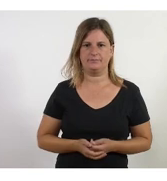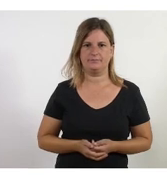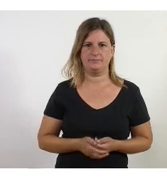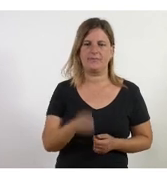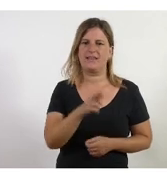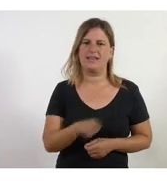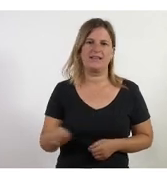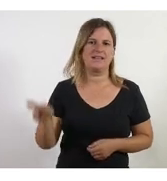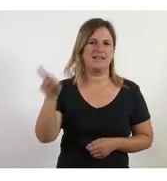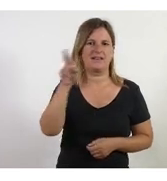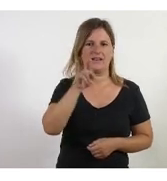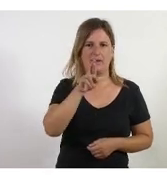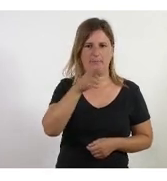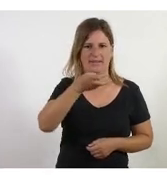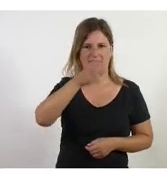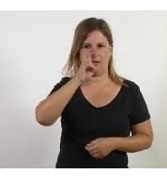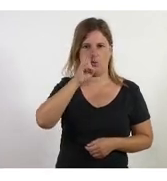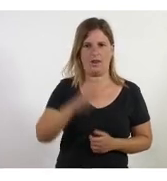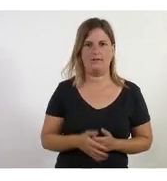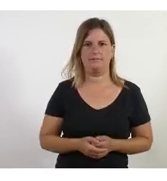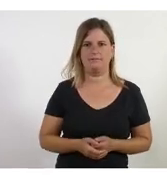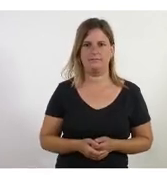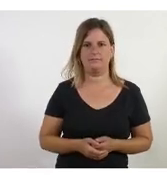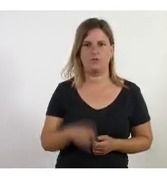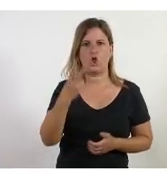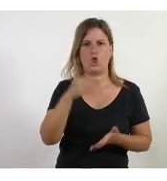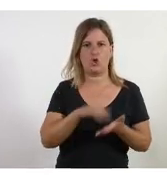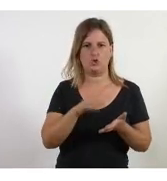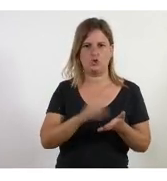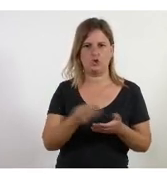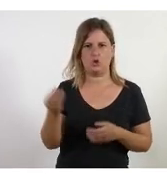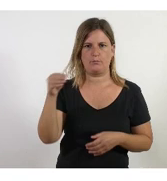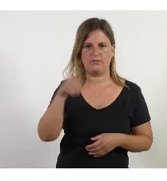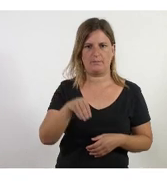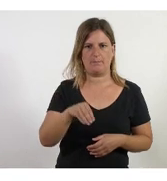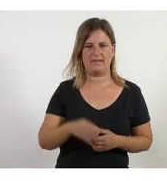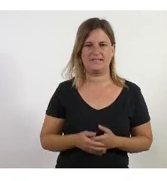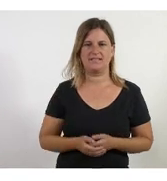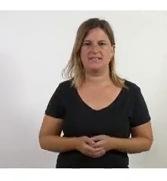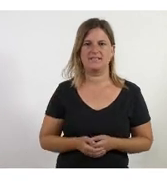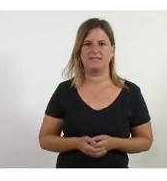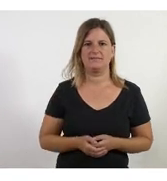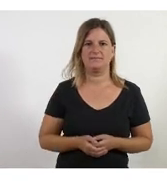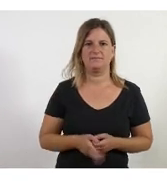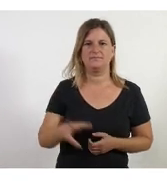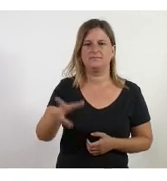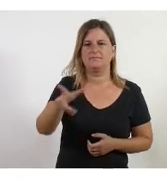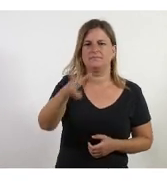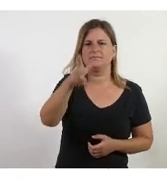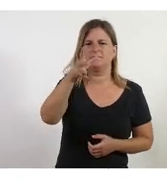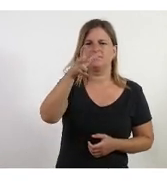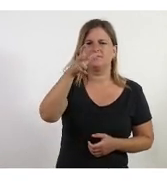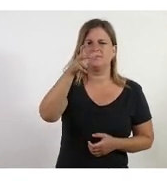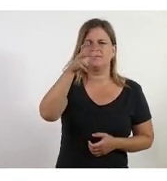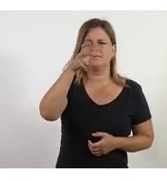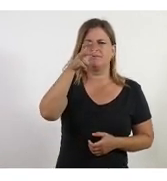Repeteixo el mateix exercici dues vegades més. Per tant, inhalo profundament,